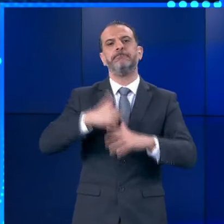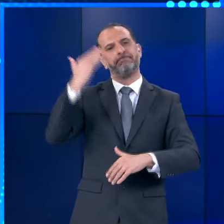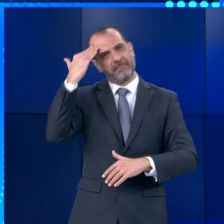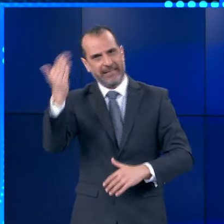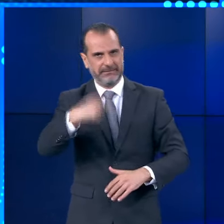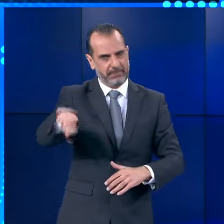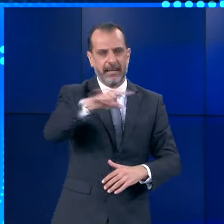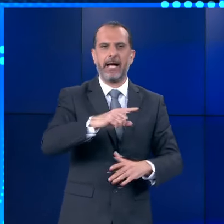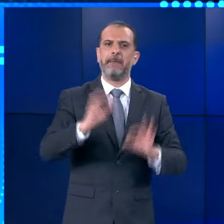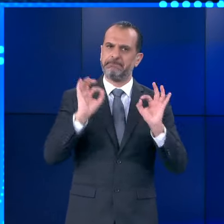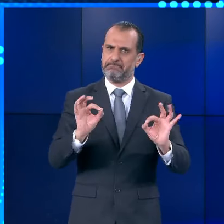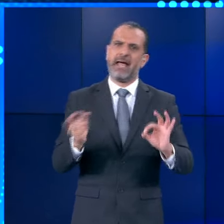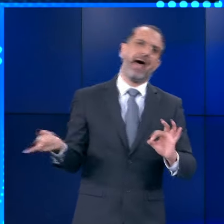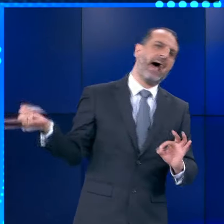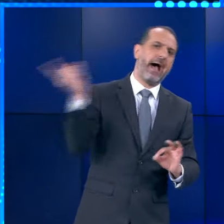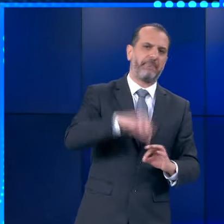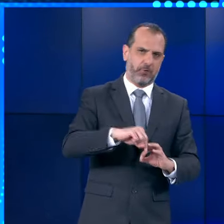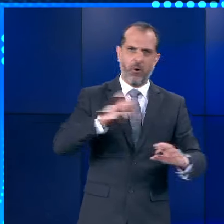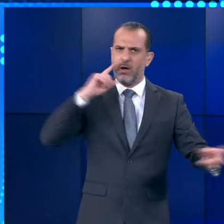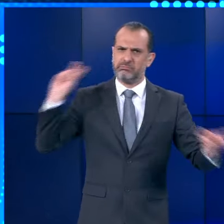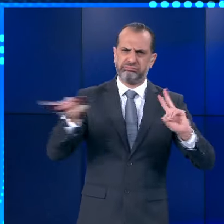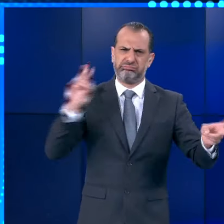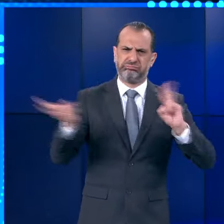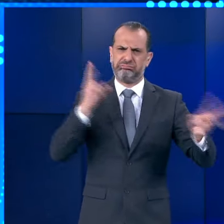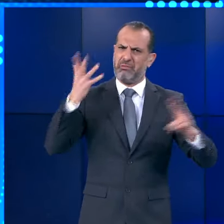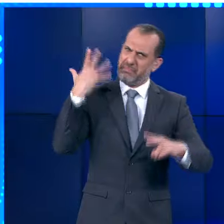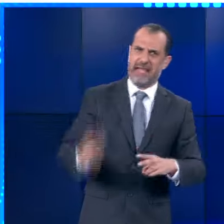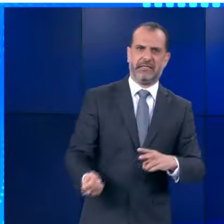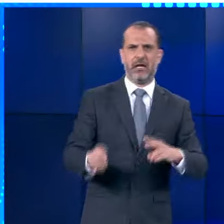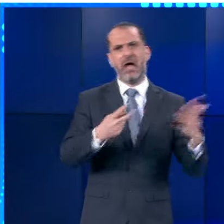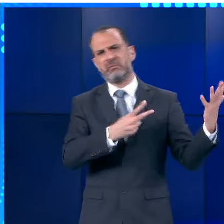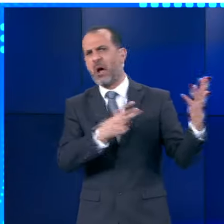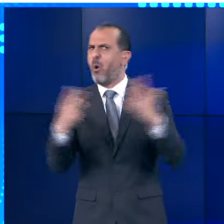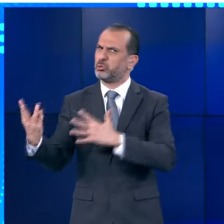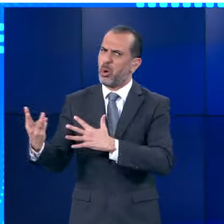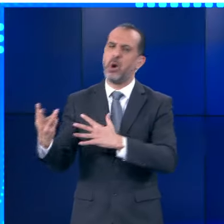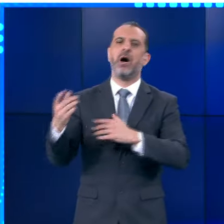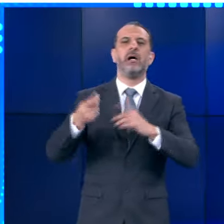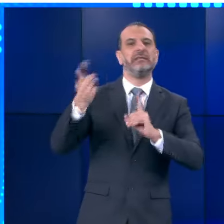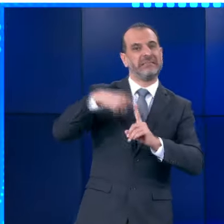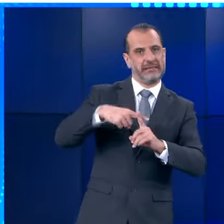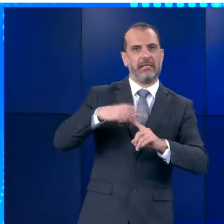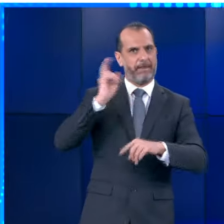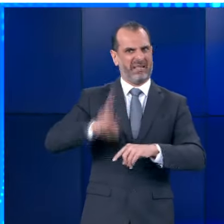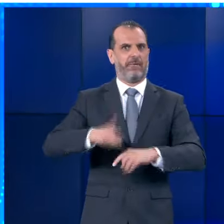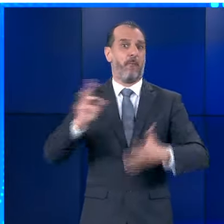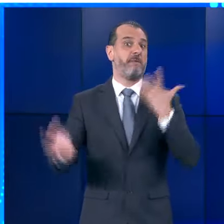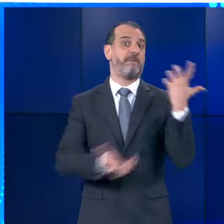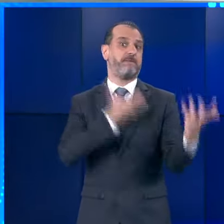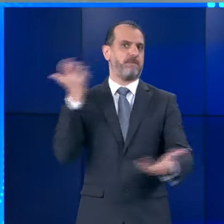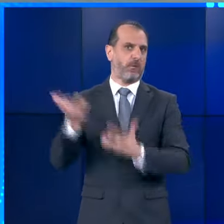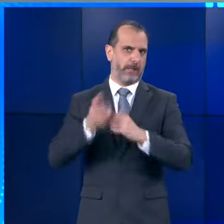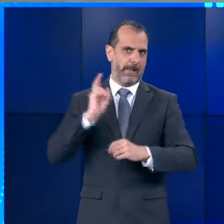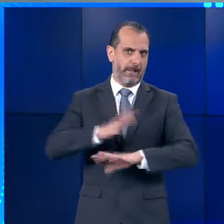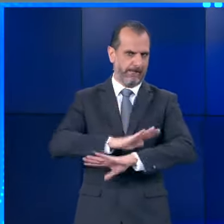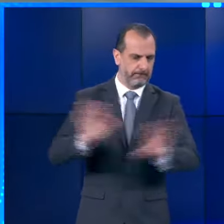προσοχή βέβαια αύριο και λόγω του ενισχυμένου μελτεμίου που θα φαίνεται 7 με 8 μποφόρ και από πλευράς εκτήλωσης πυρκαγιών. Εκείνο που πρέπει να πω